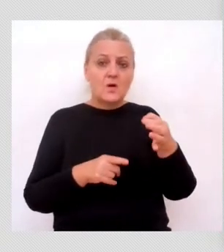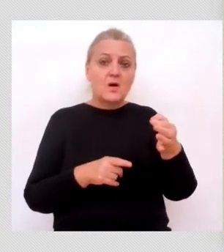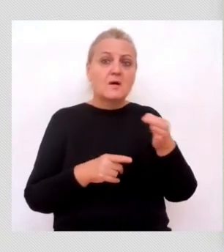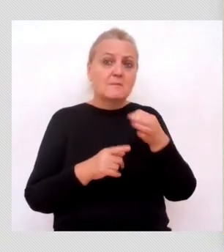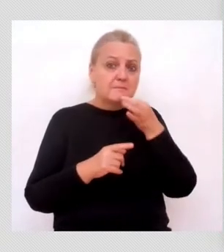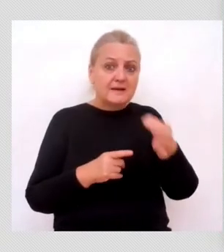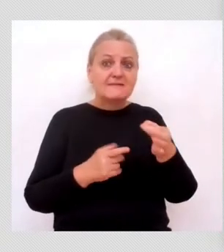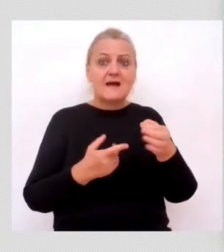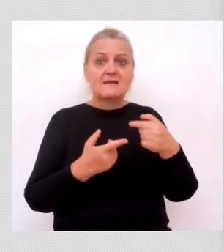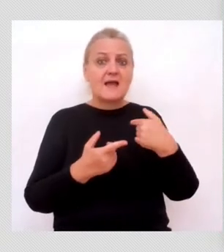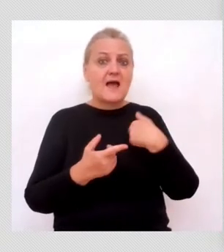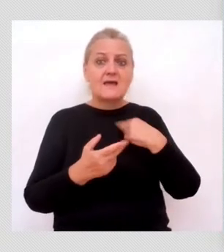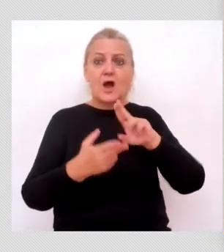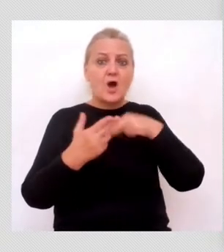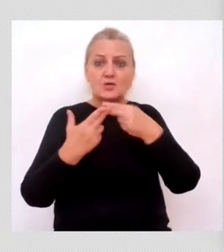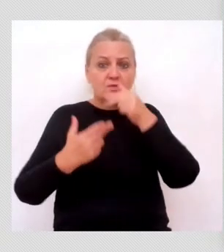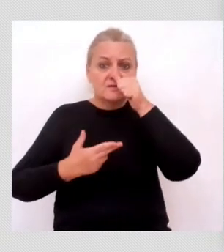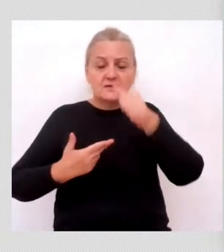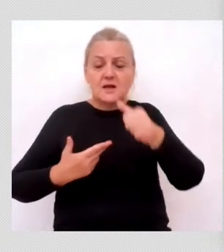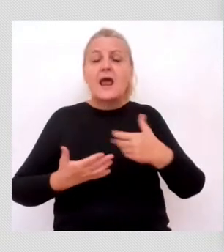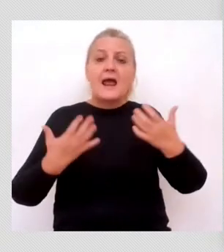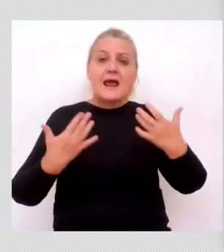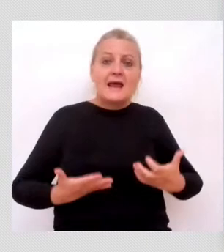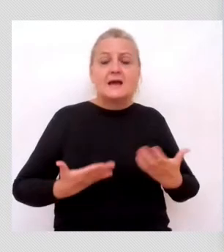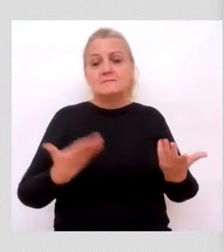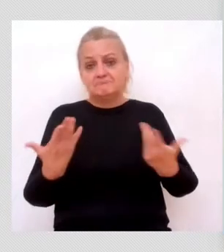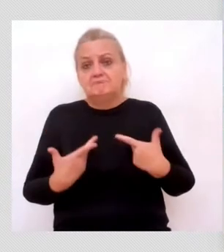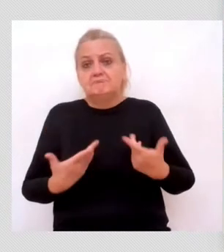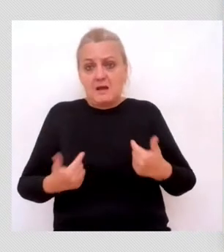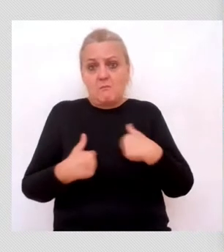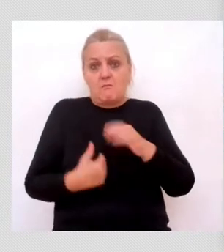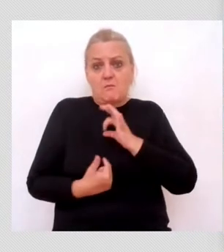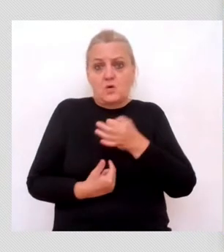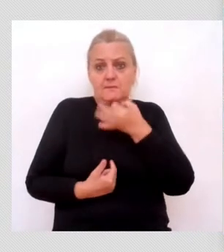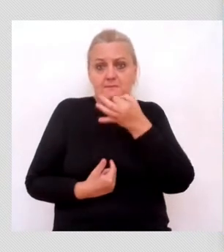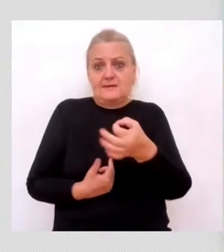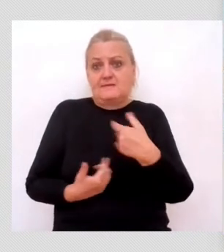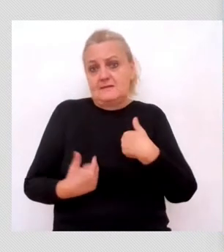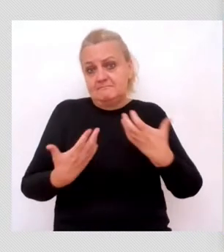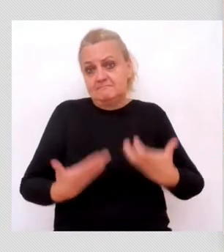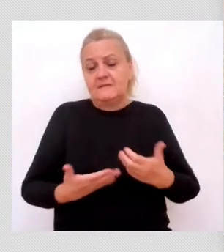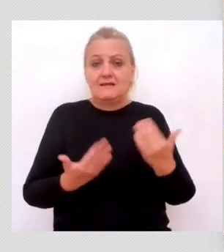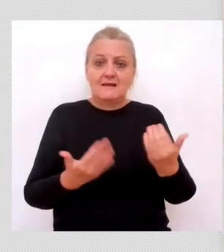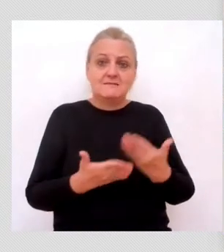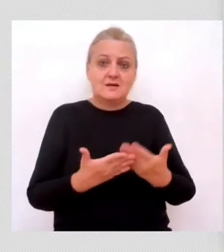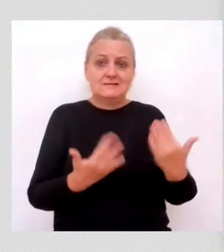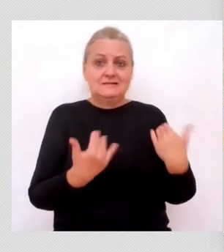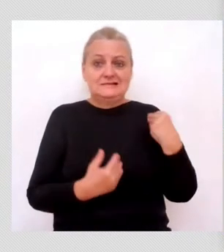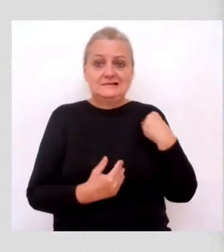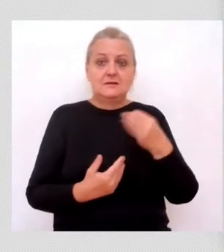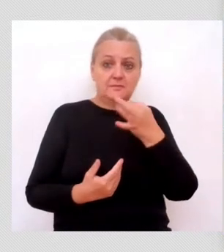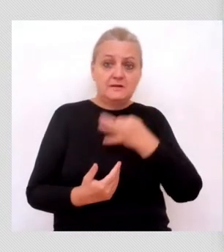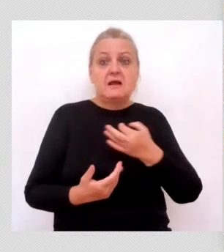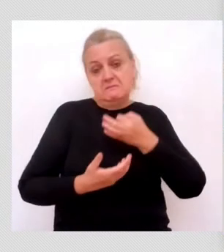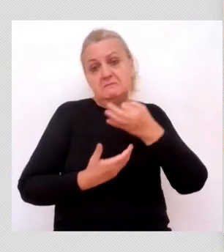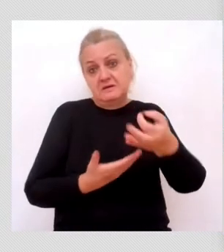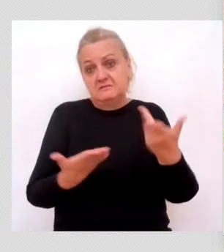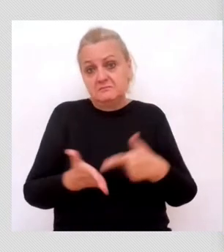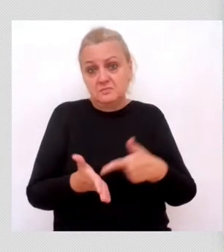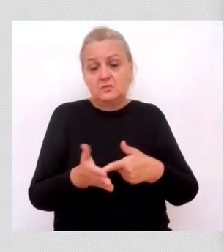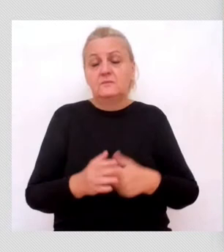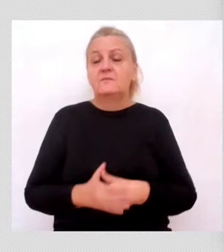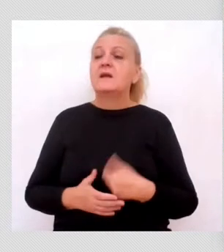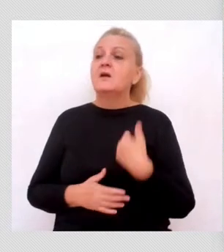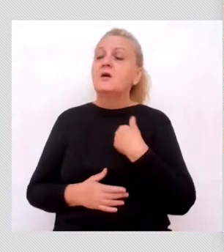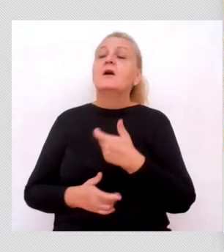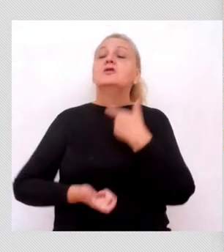rozumiem, że byliśmy zachęceni do stawiania pytań. W związku z tym ja takie pytanie pozwolę sobie postawić. Dziękuję. Bardzo dziękuję. Czyli co zrobić, żeby nie ukradli